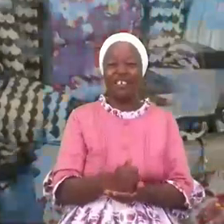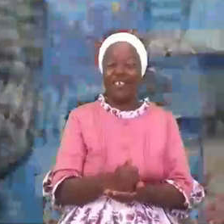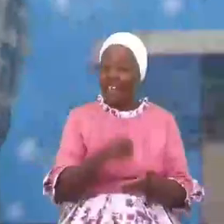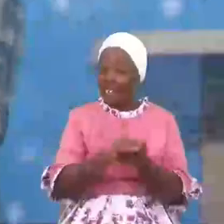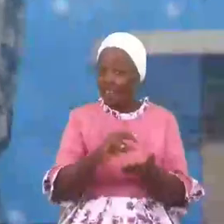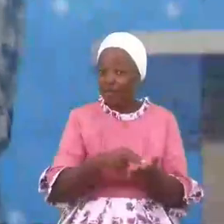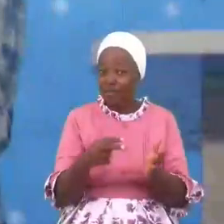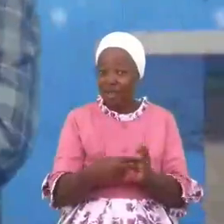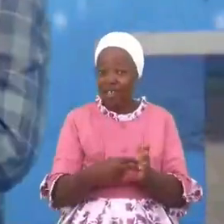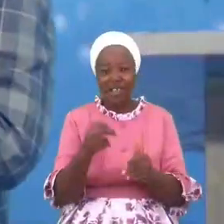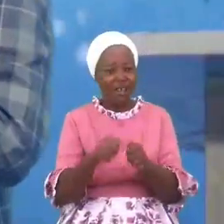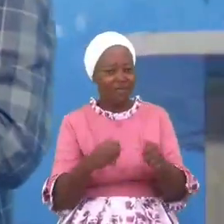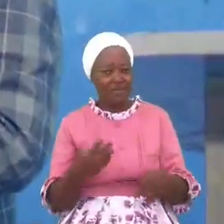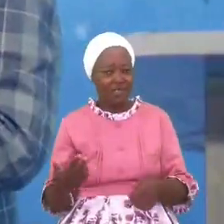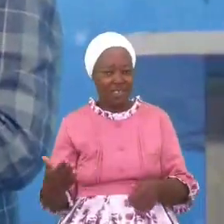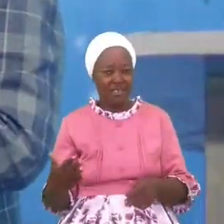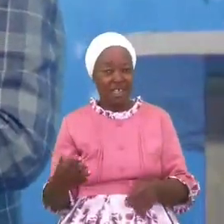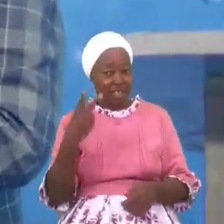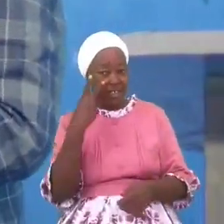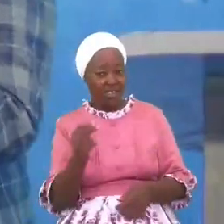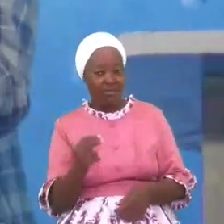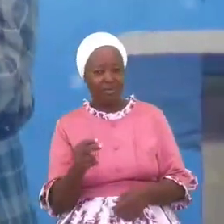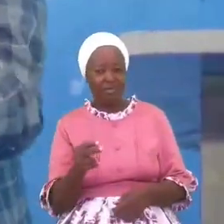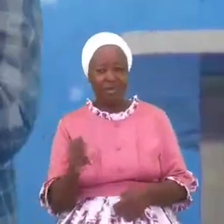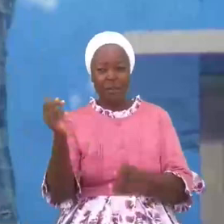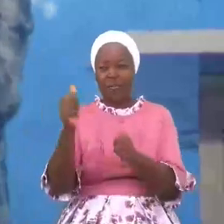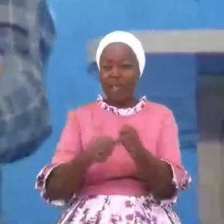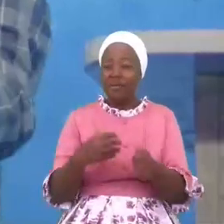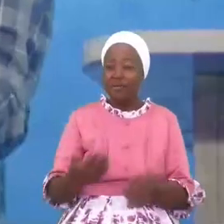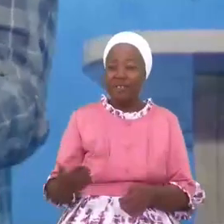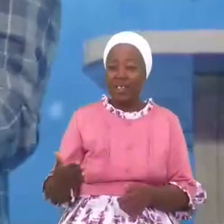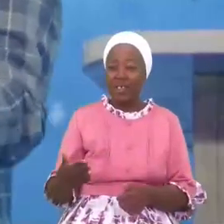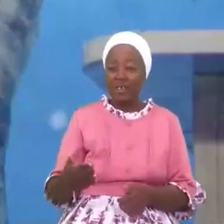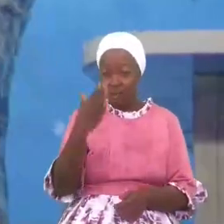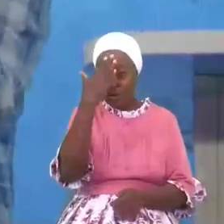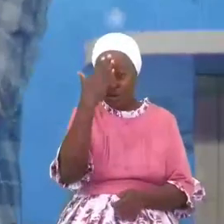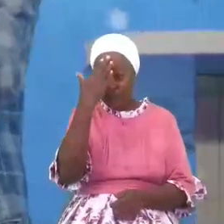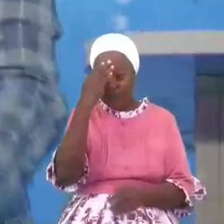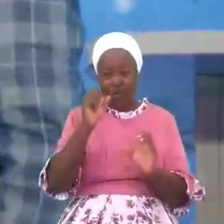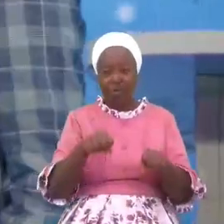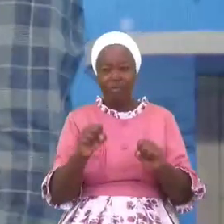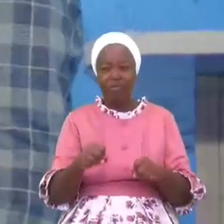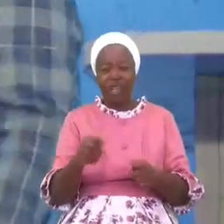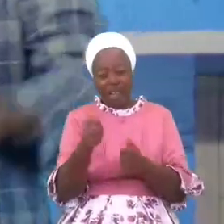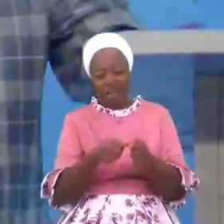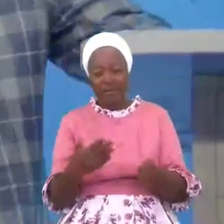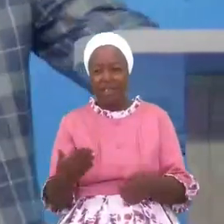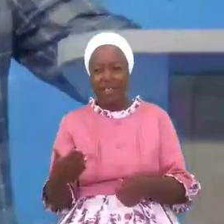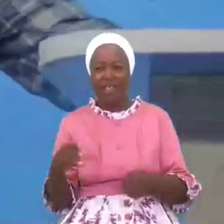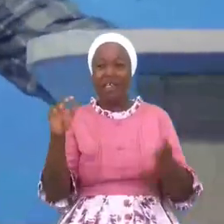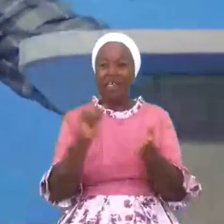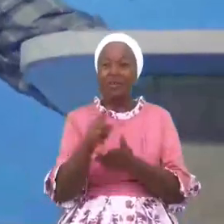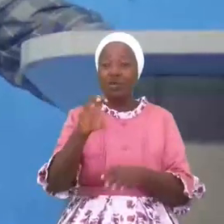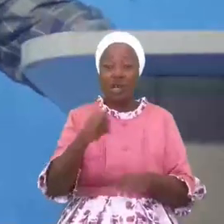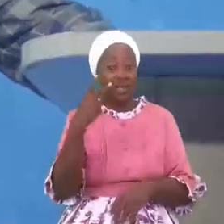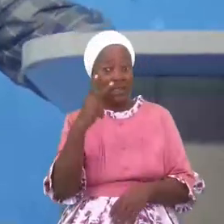Cela veut dire que tout ce qui est visible, tout ce qui est connu, tout ce que vous